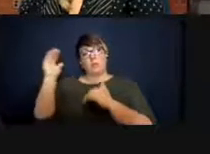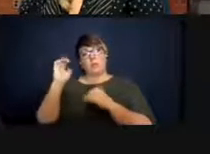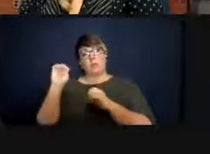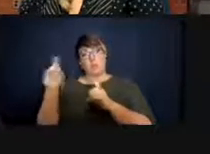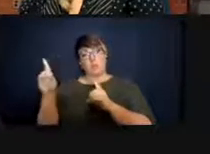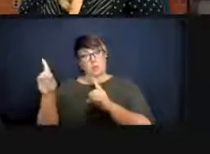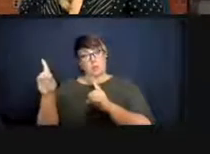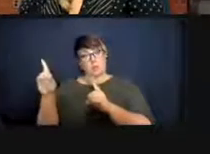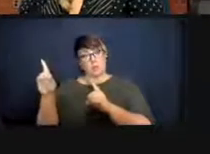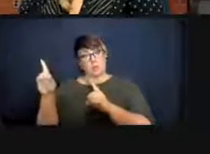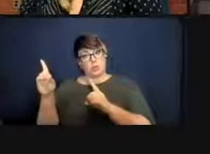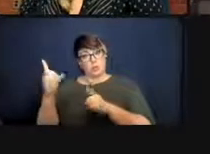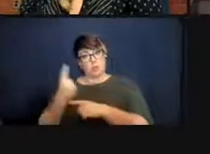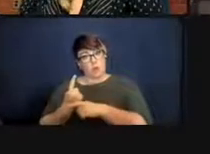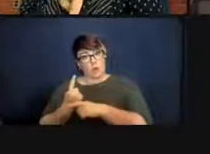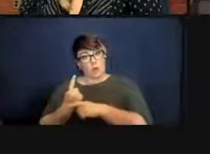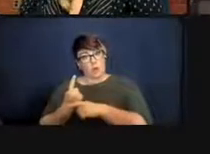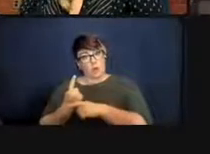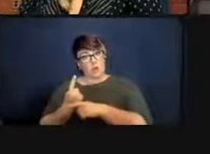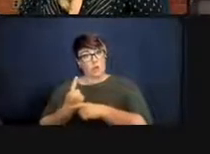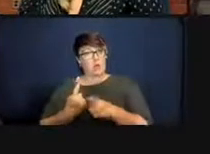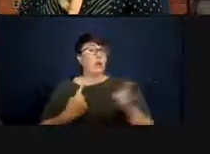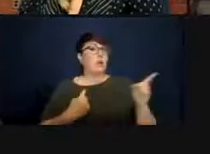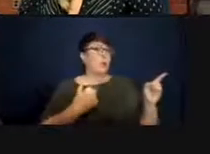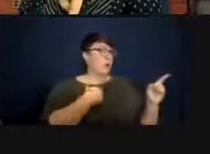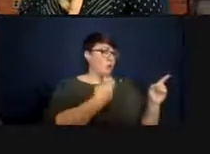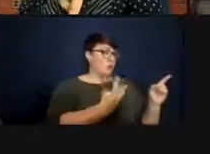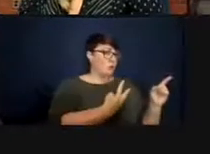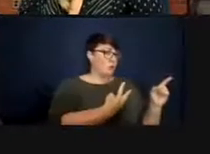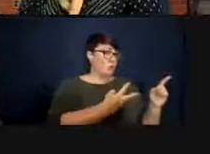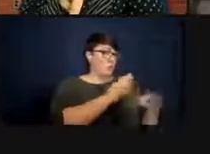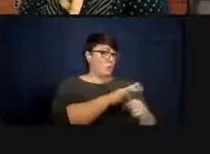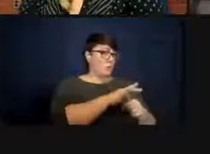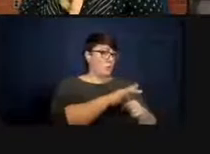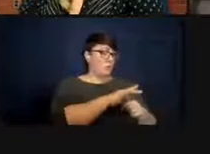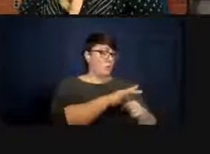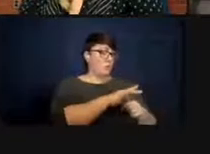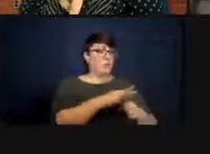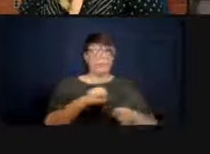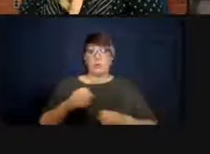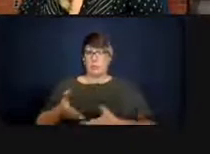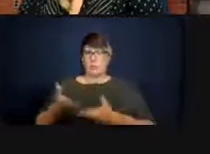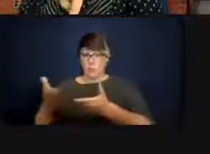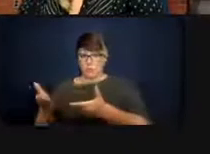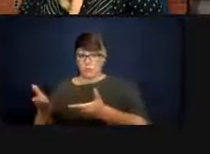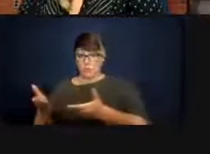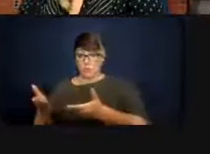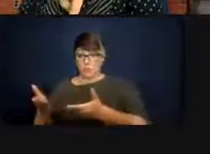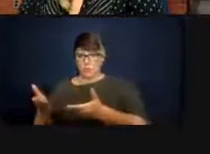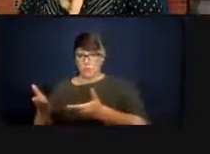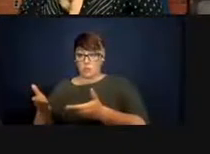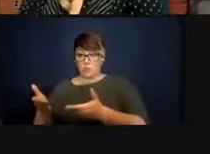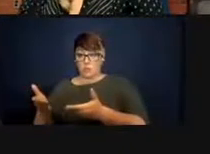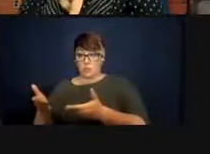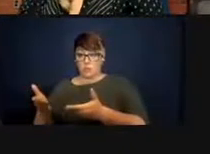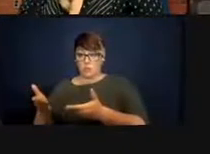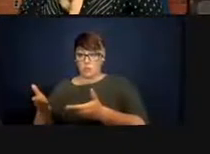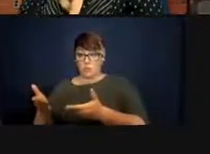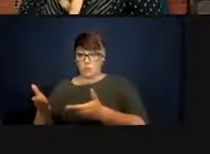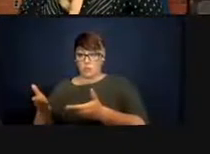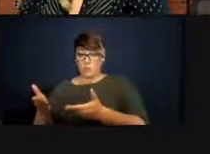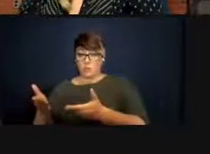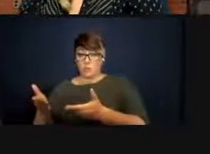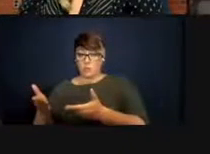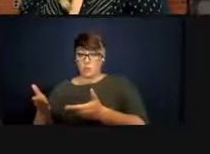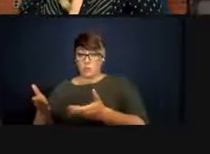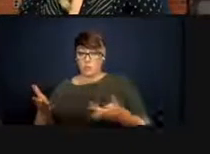kupitisha mswada huu wa masomo kwa watu wazima katika